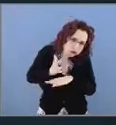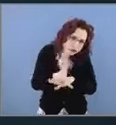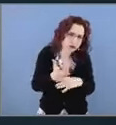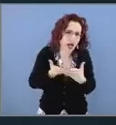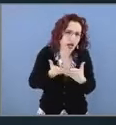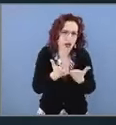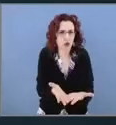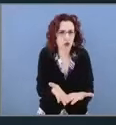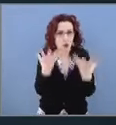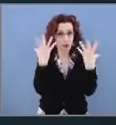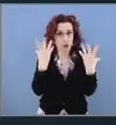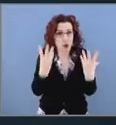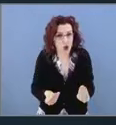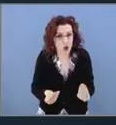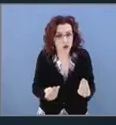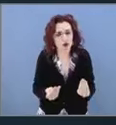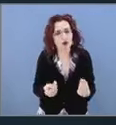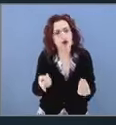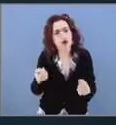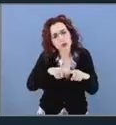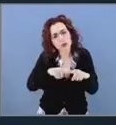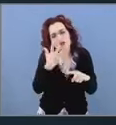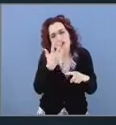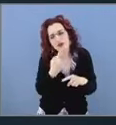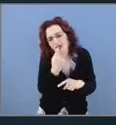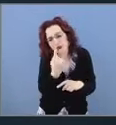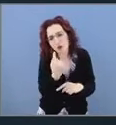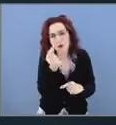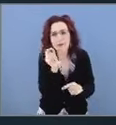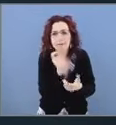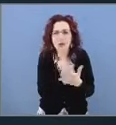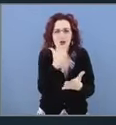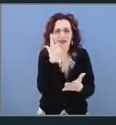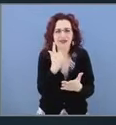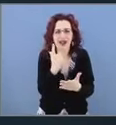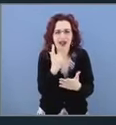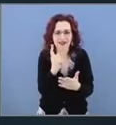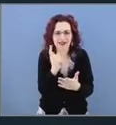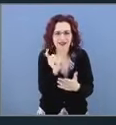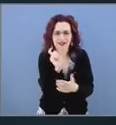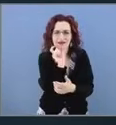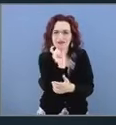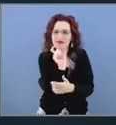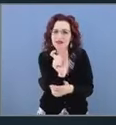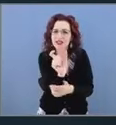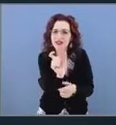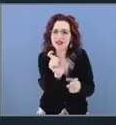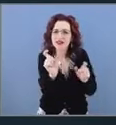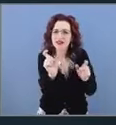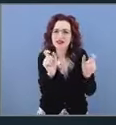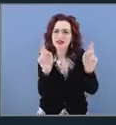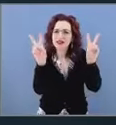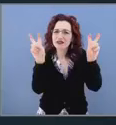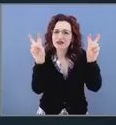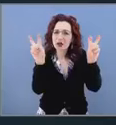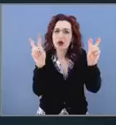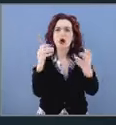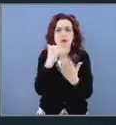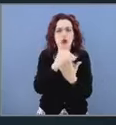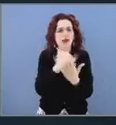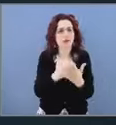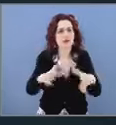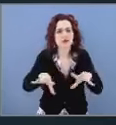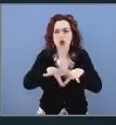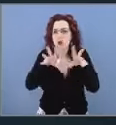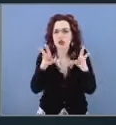punto strategico, che è una parolina che ho detto prima: programmazione unitaria. Quello di cui discutiamo oggi è il FESR,